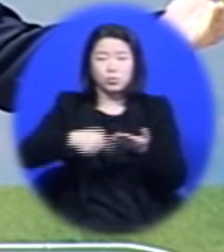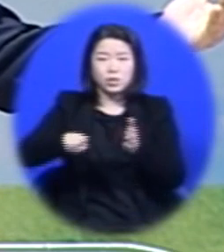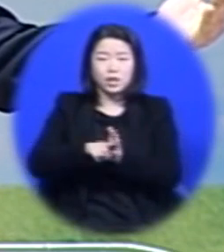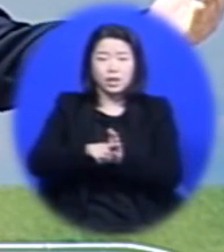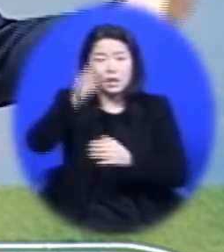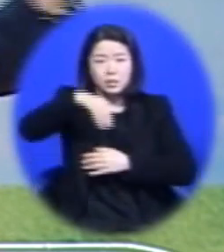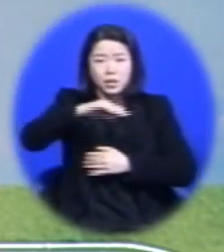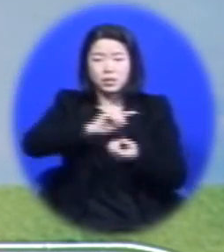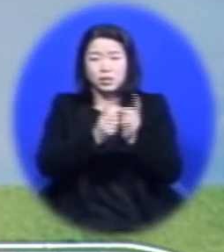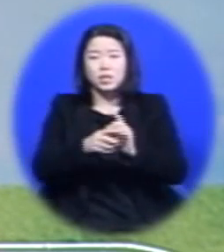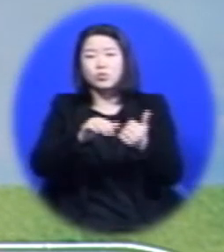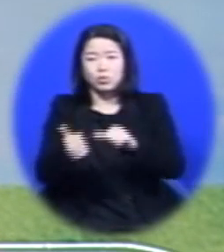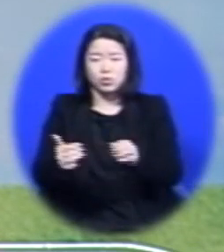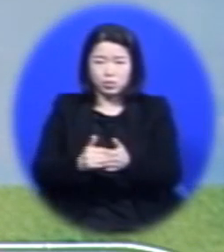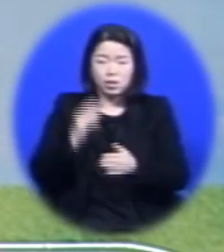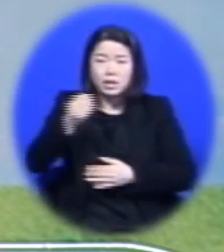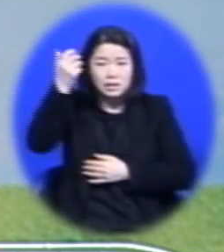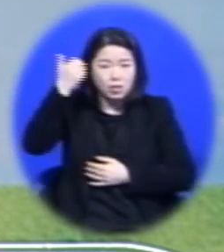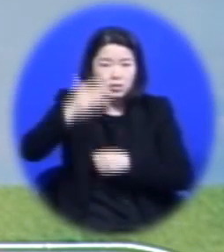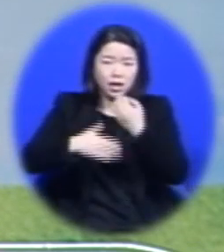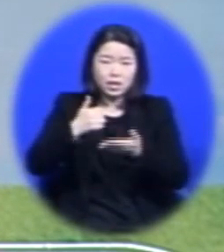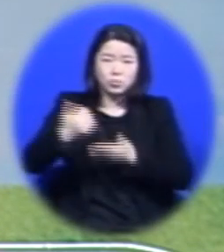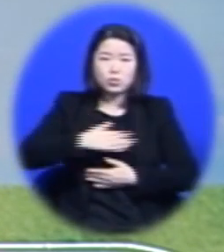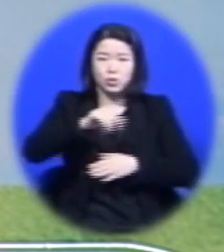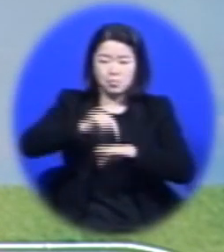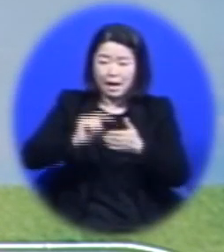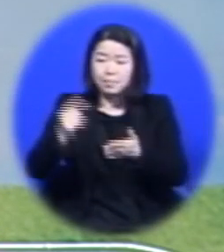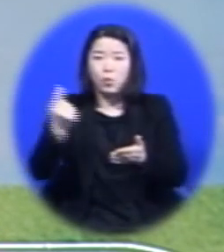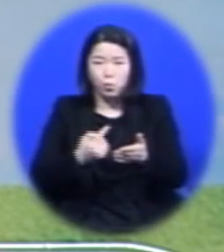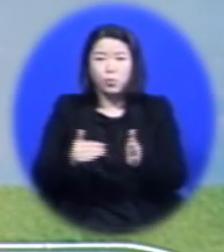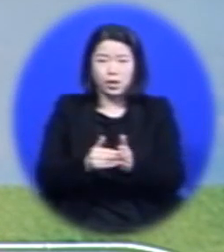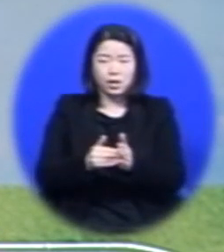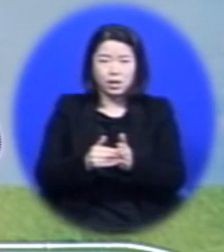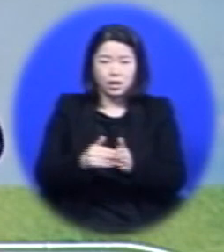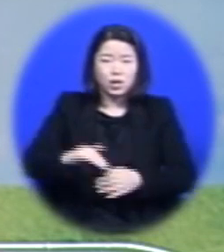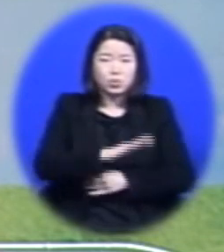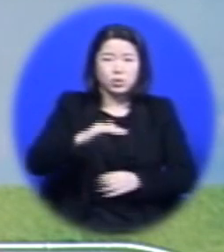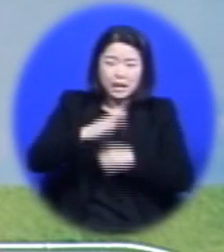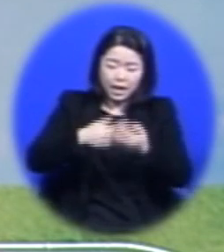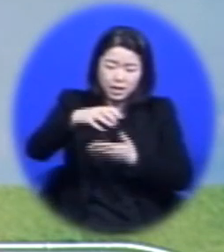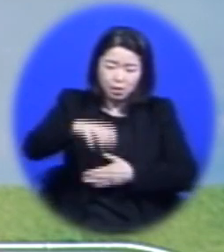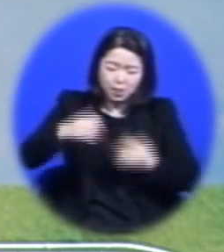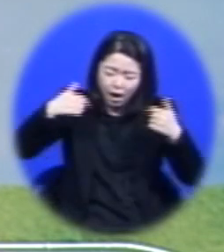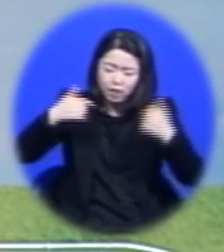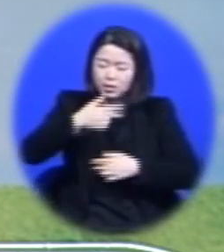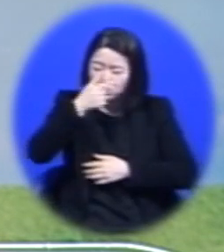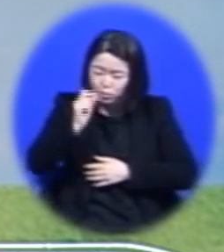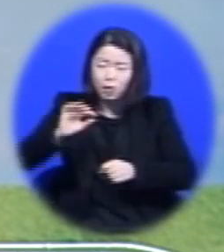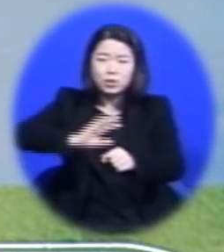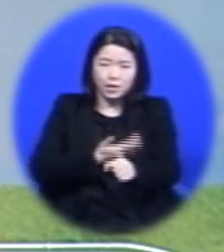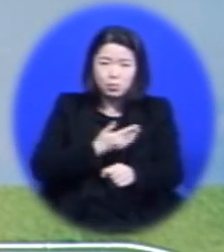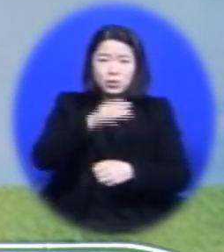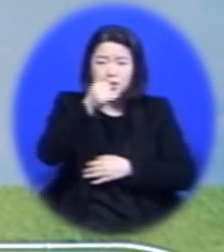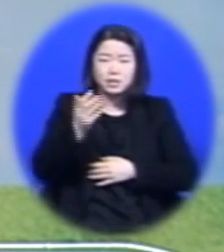주셨어요 성령 하나님은 우리 마음에 까지 오셨어요 우리는 하나님 앞에 항상 부족하고 잘 못 하는데도